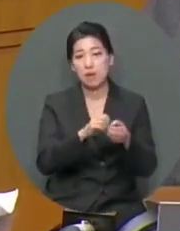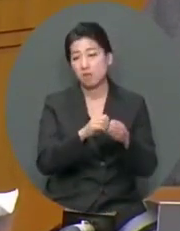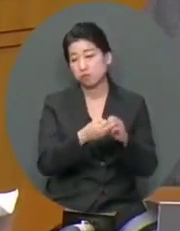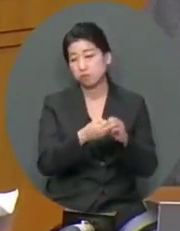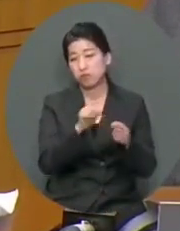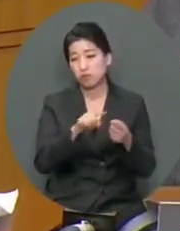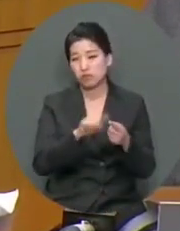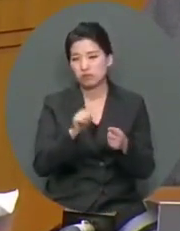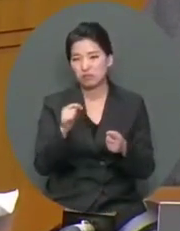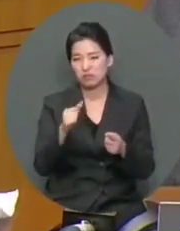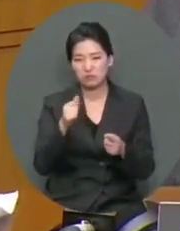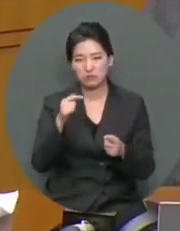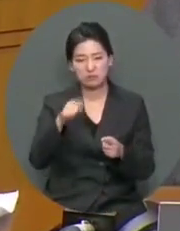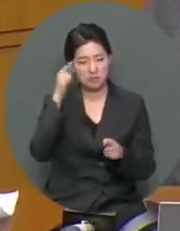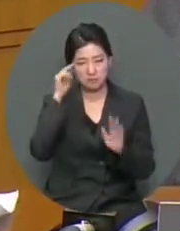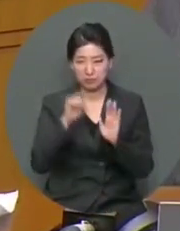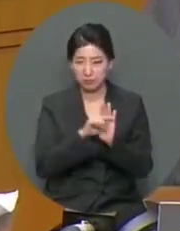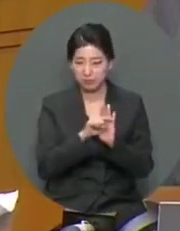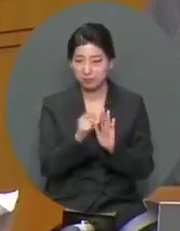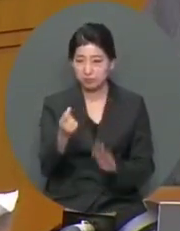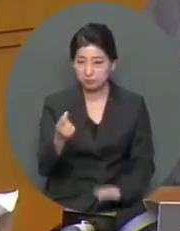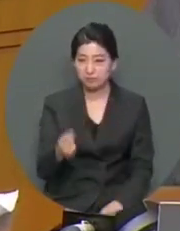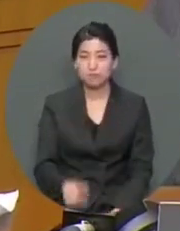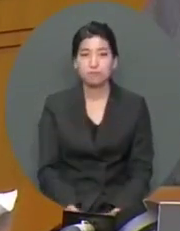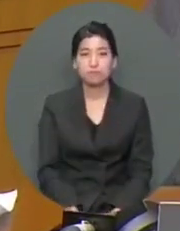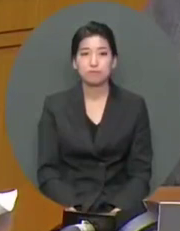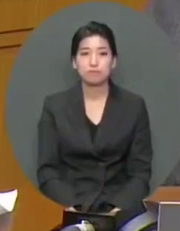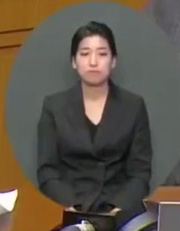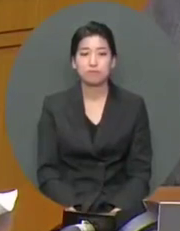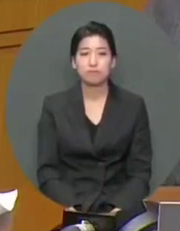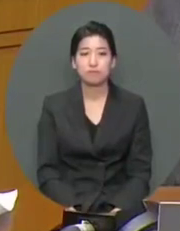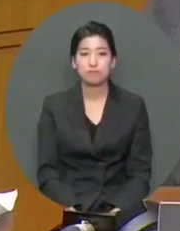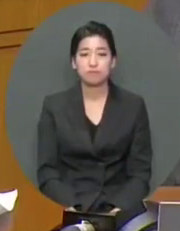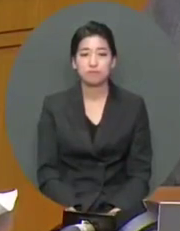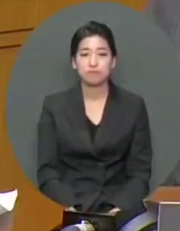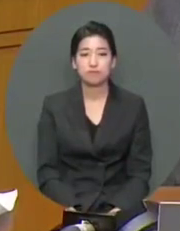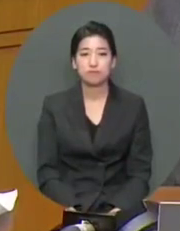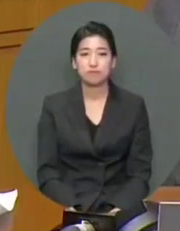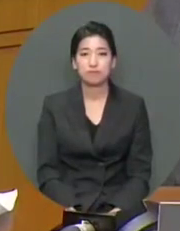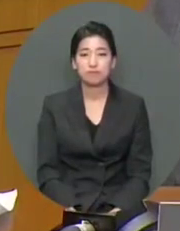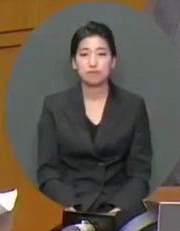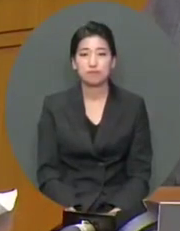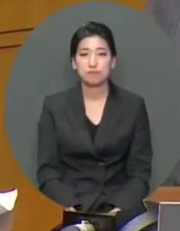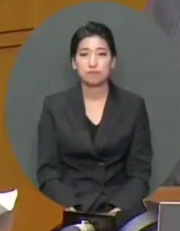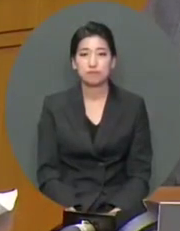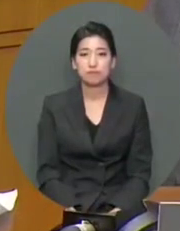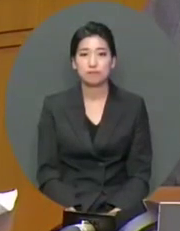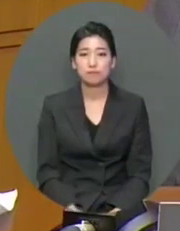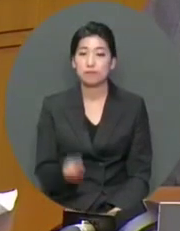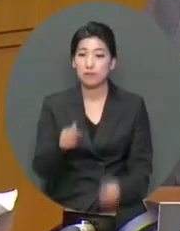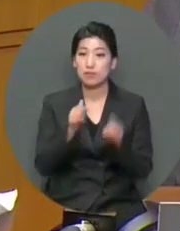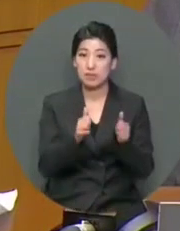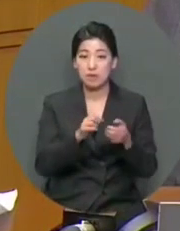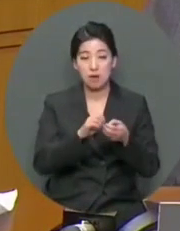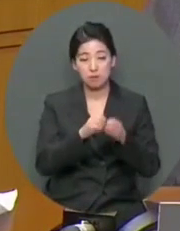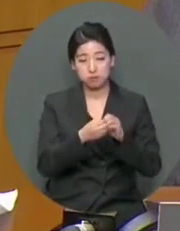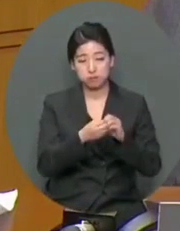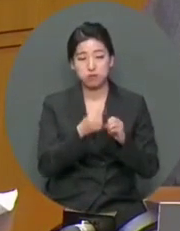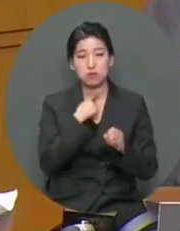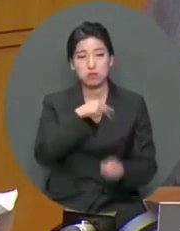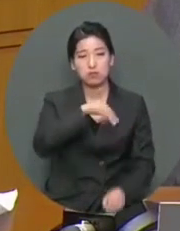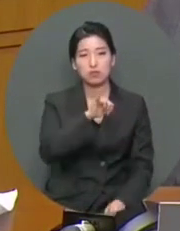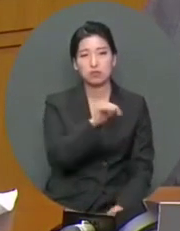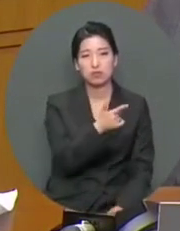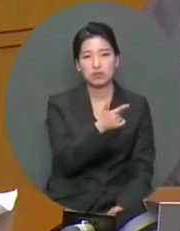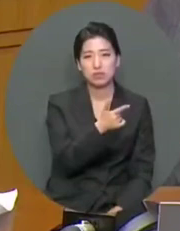예. 그리고 그때 사법농단과 관련해서 그 재판을 받았던 신광열